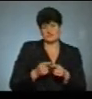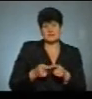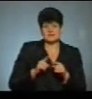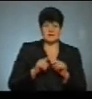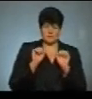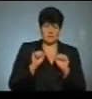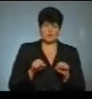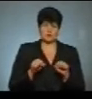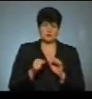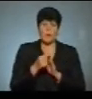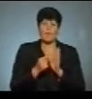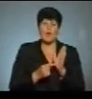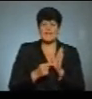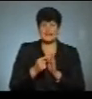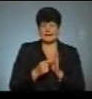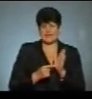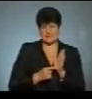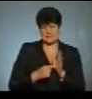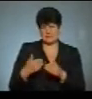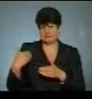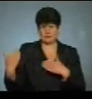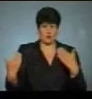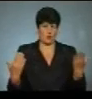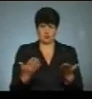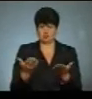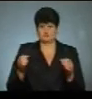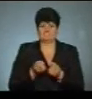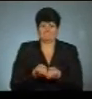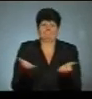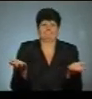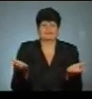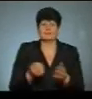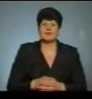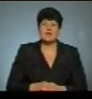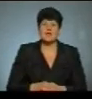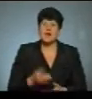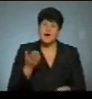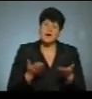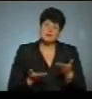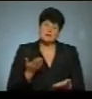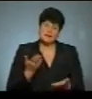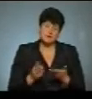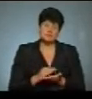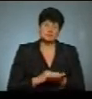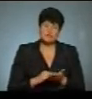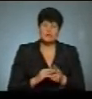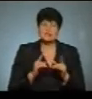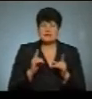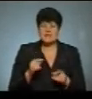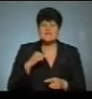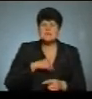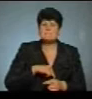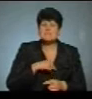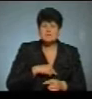можемо цим ділитися із оточуючими. Але, повторюсь, навіть